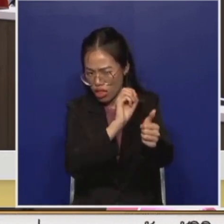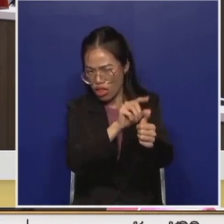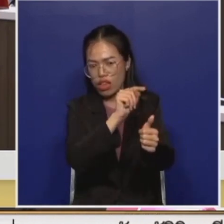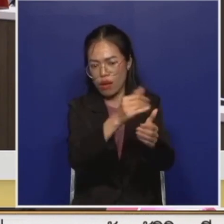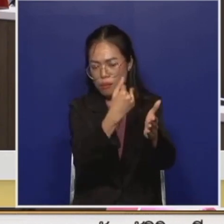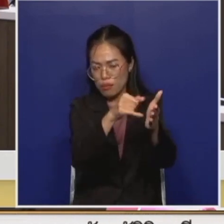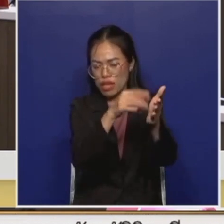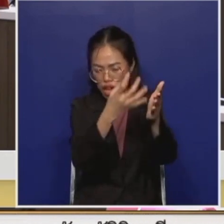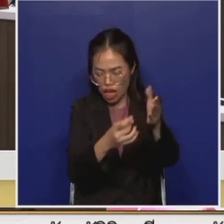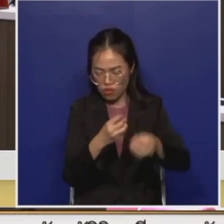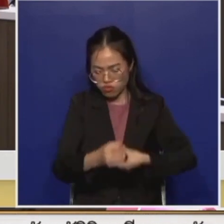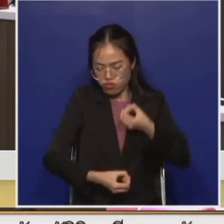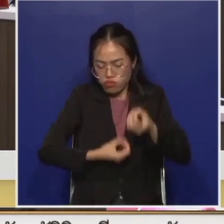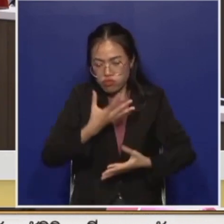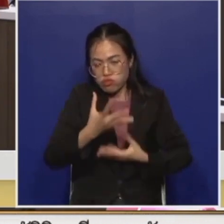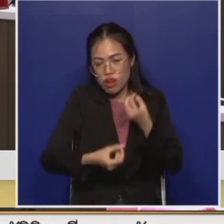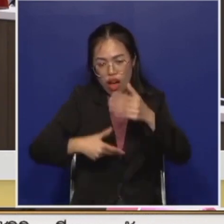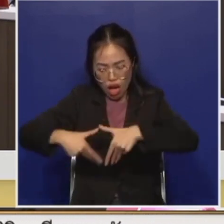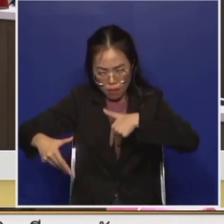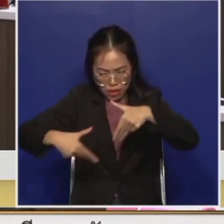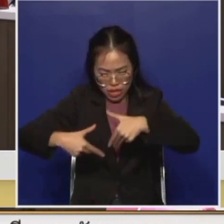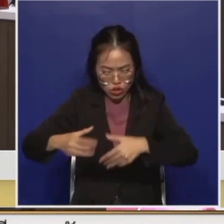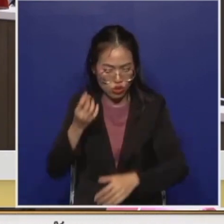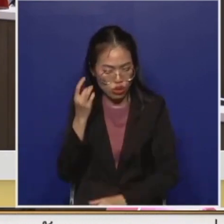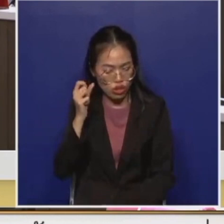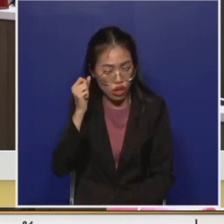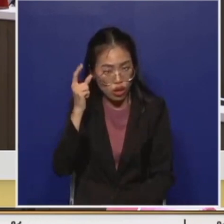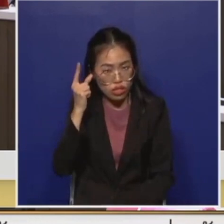ของพน้ปรชาชนคน เหภาพครัว่า เป็นอยางไร